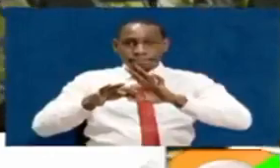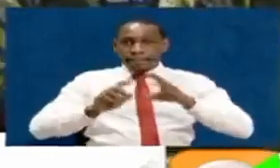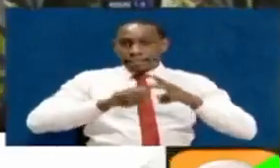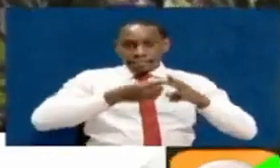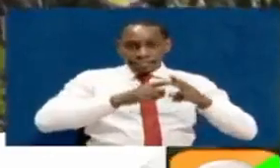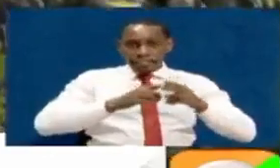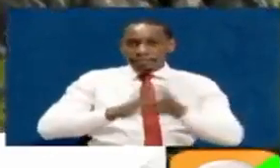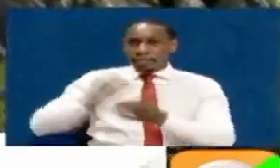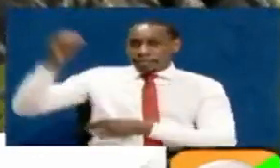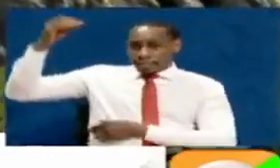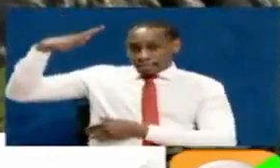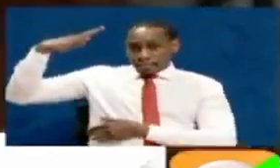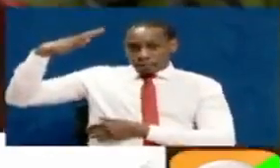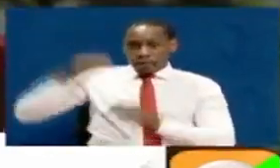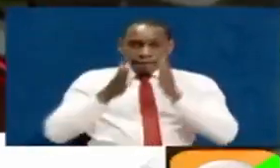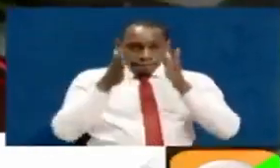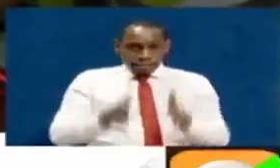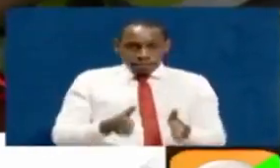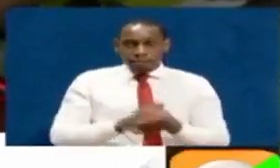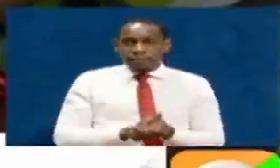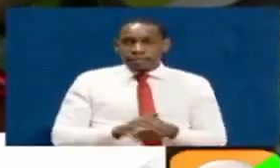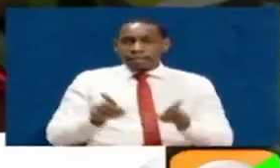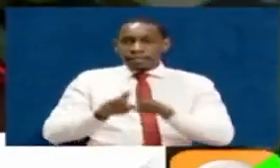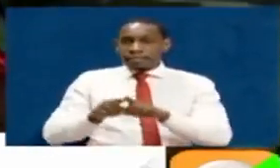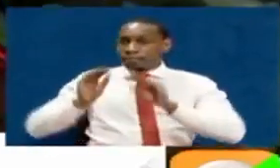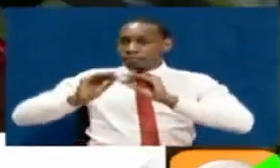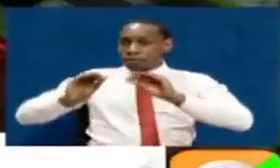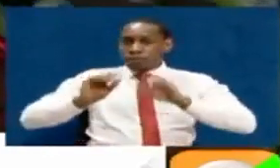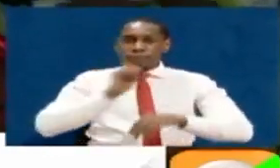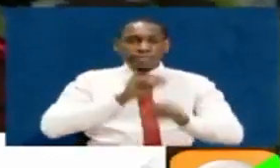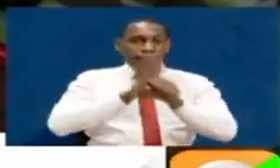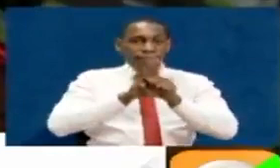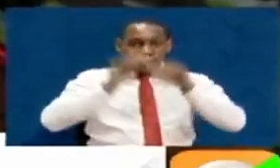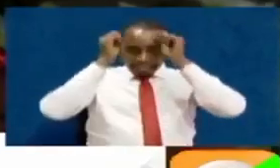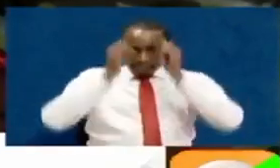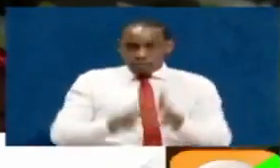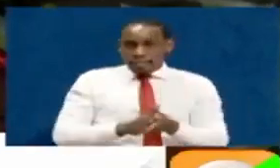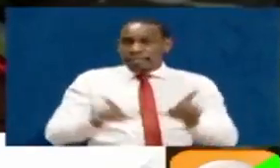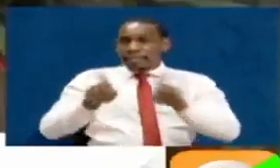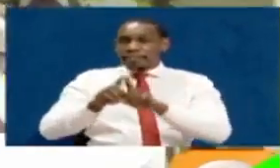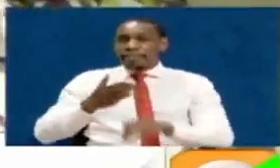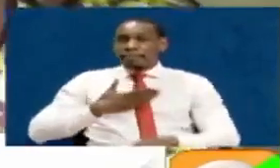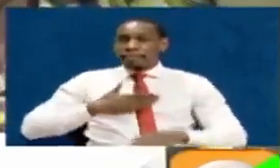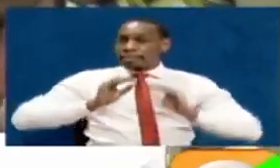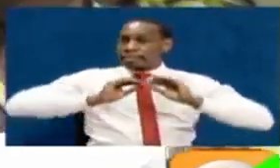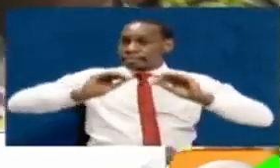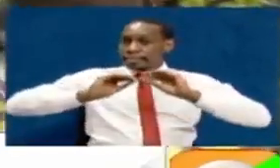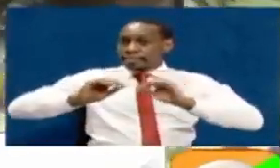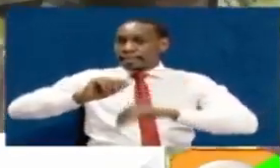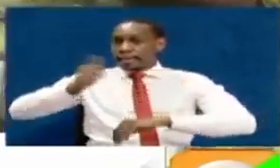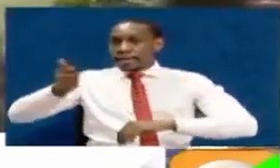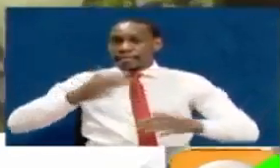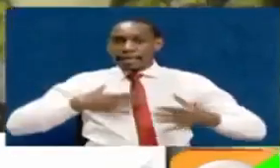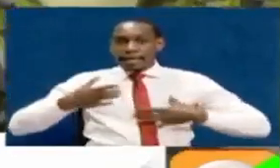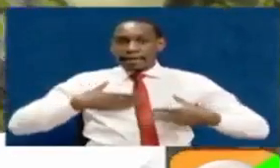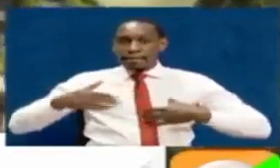uhandisi, electrical technicians. Mikononi mwangu wamepitia wanafunzi wengi. Huwa pia nafundisha wale